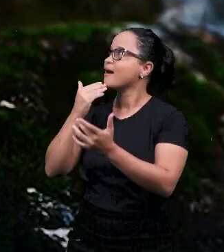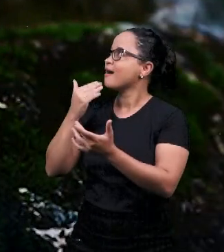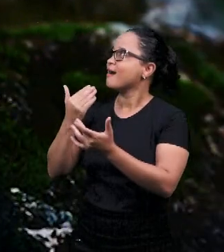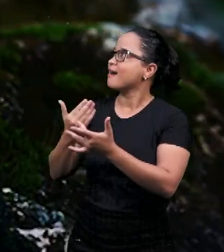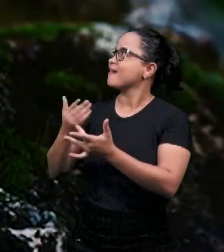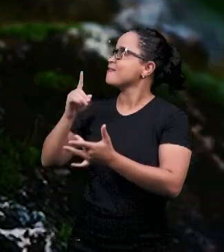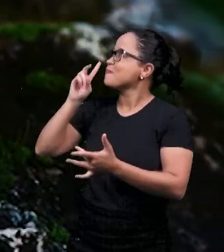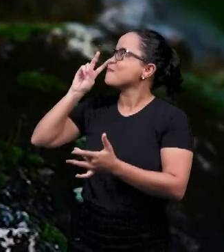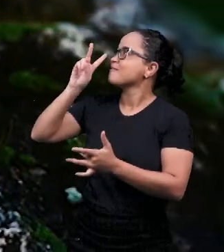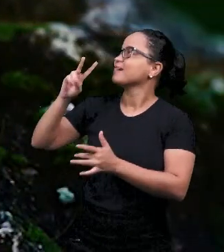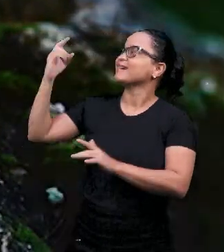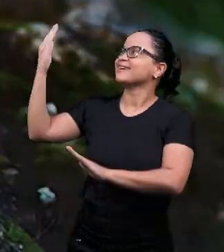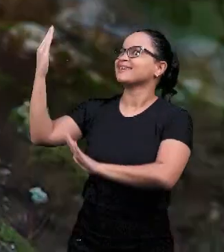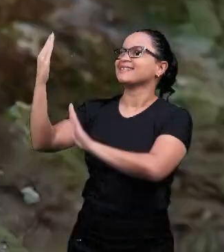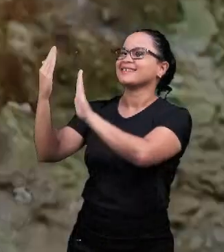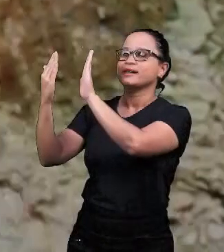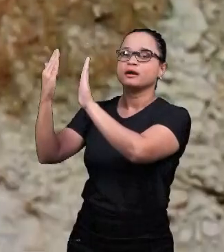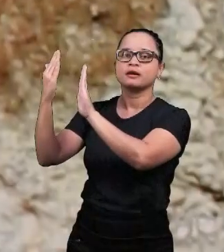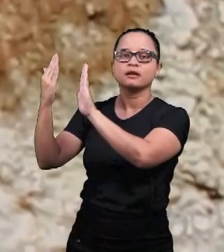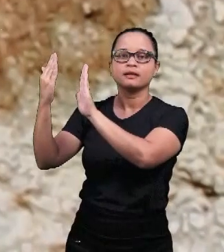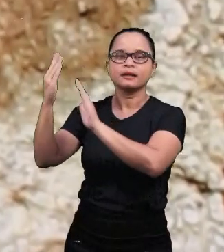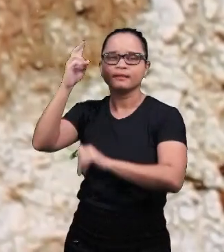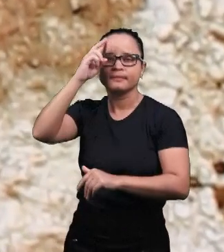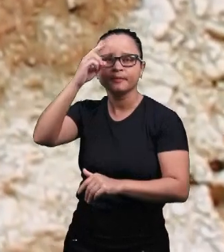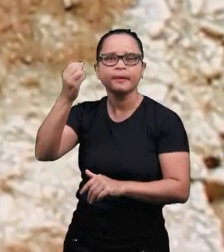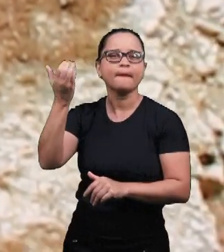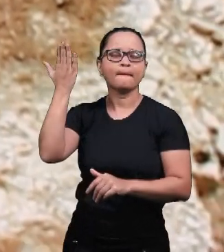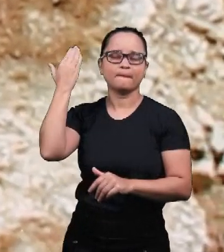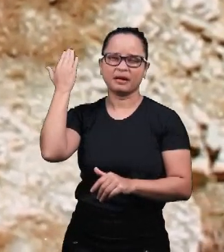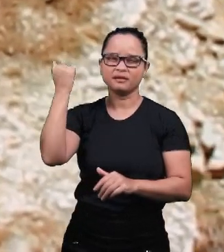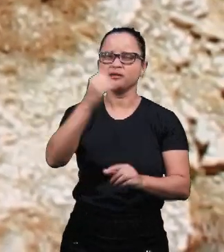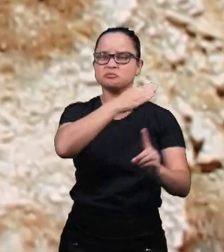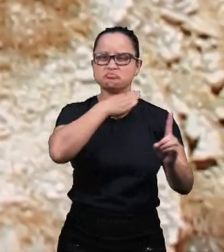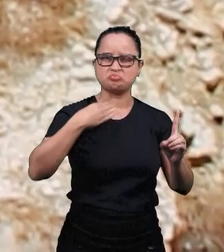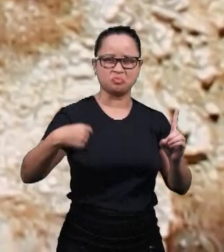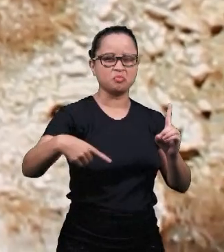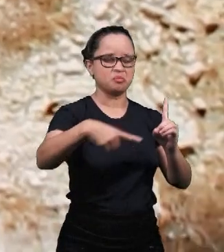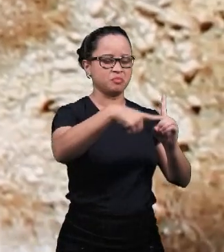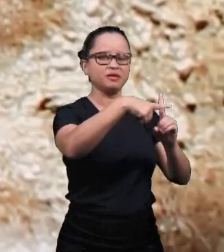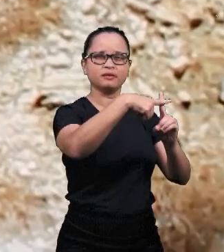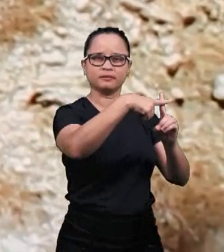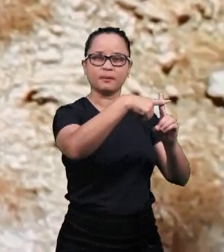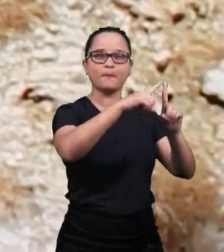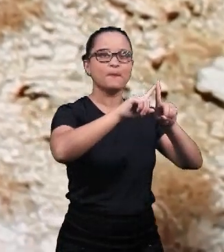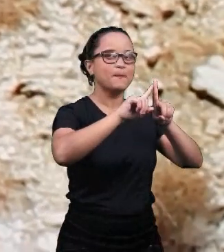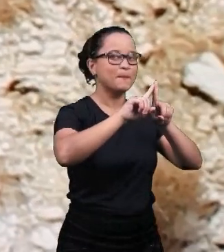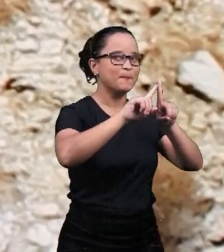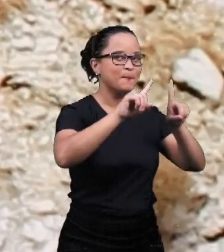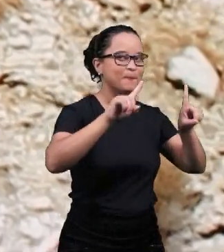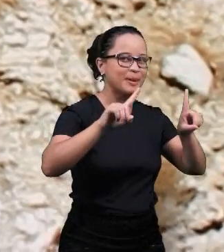Мы увидим Царя Иисуса, который умер на кресте за нас.